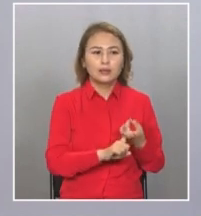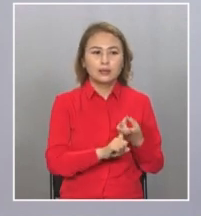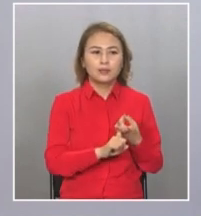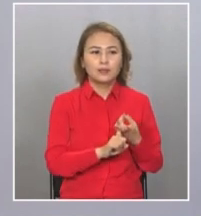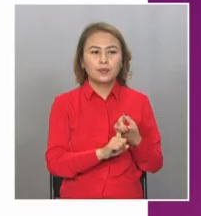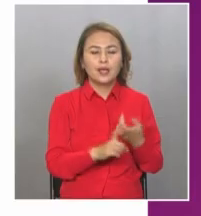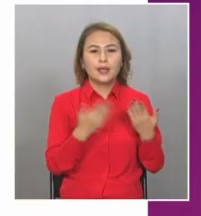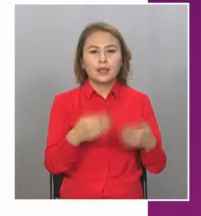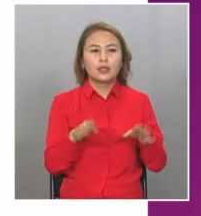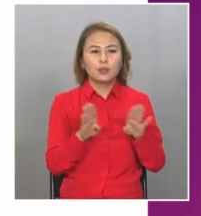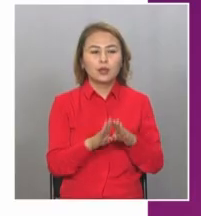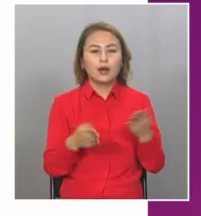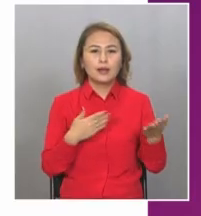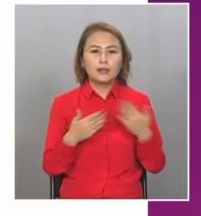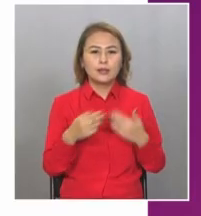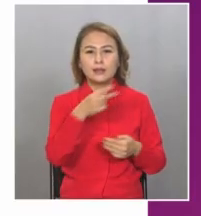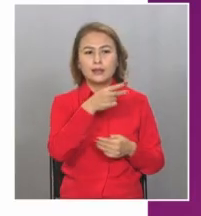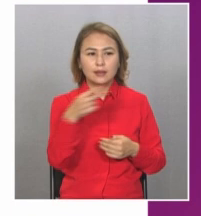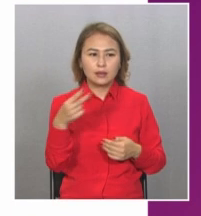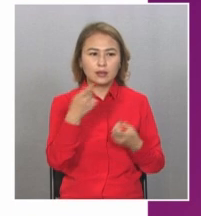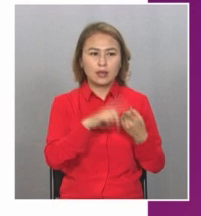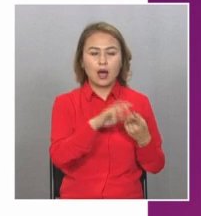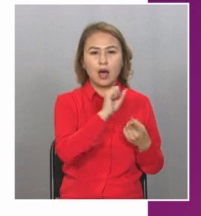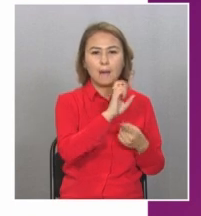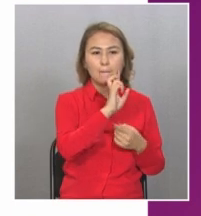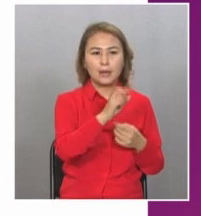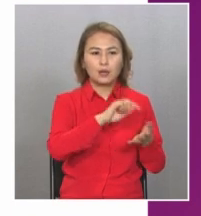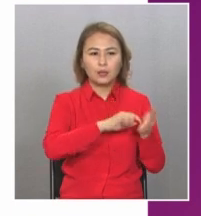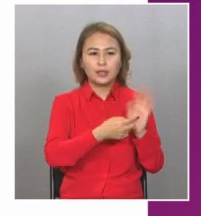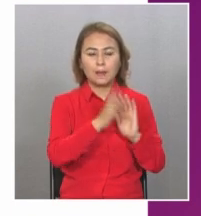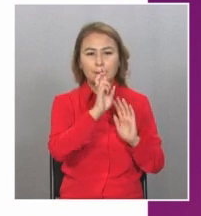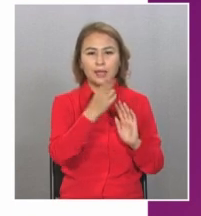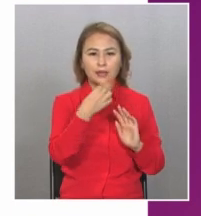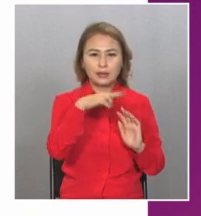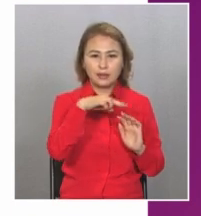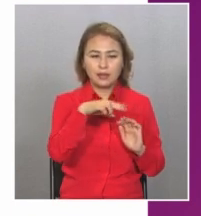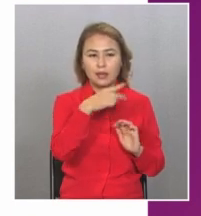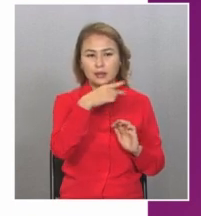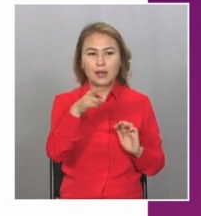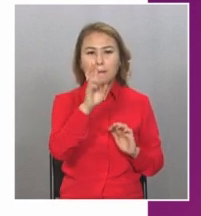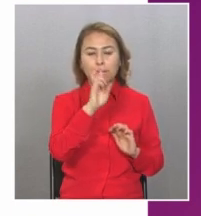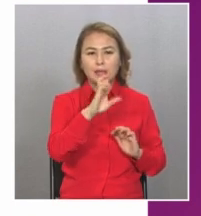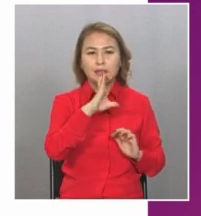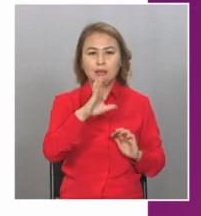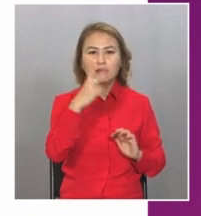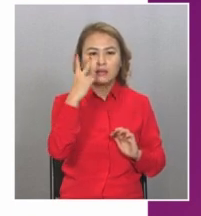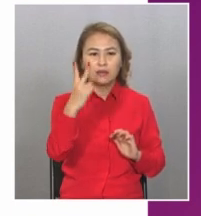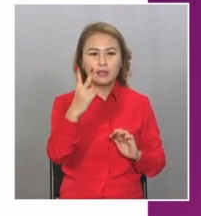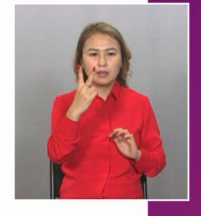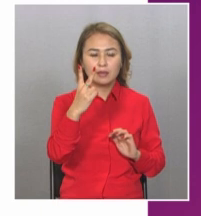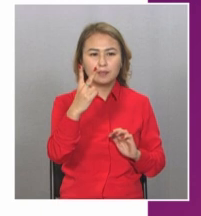тең. Енді бұл қатынастардың теңдігінен AB және BD-ның көбейтінісі BC-ның квадратына тең